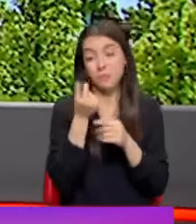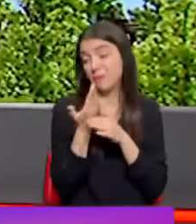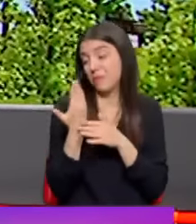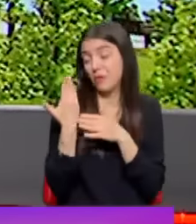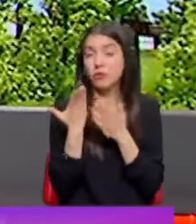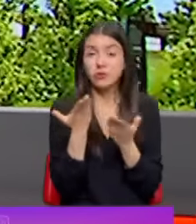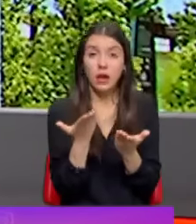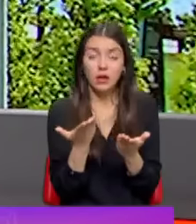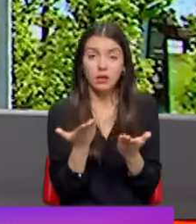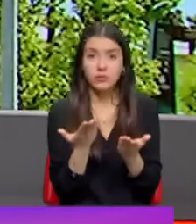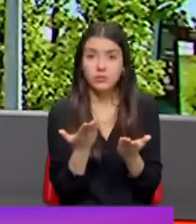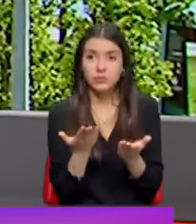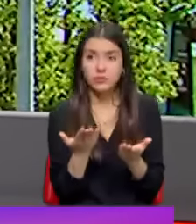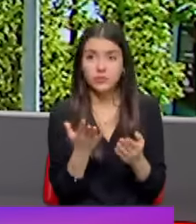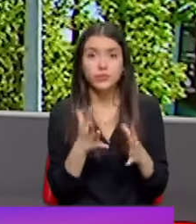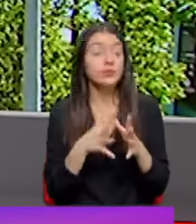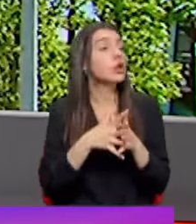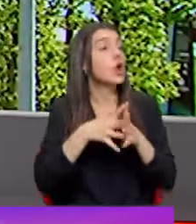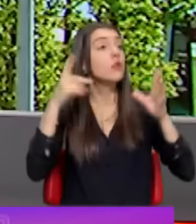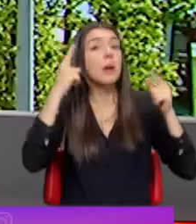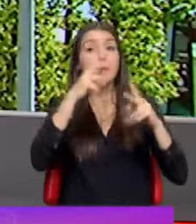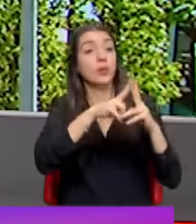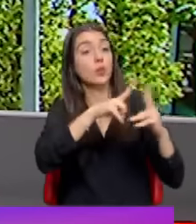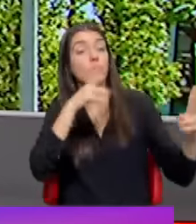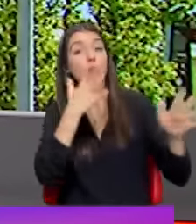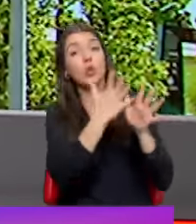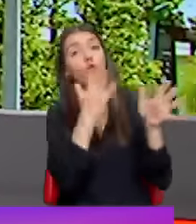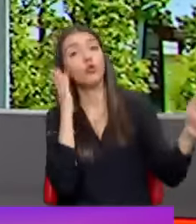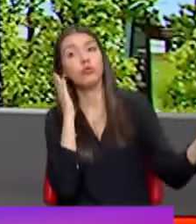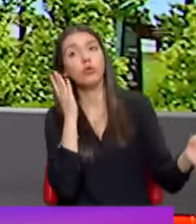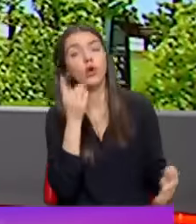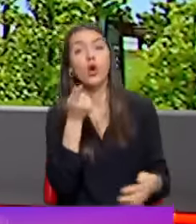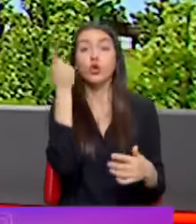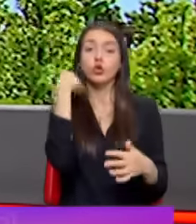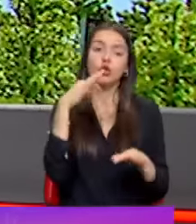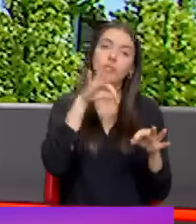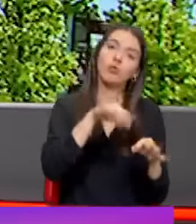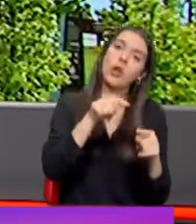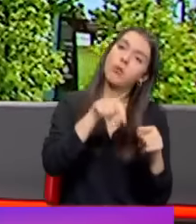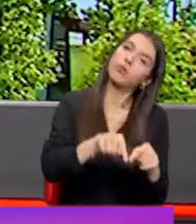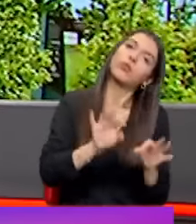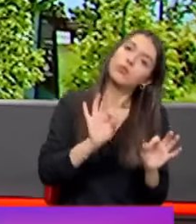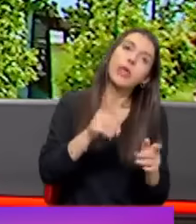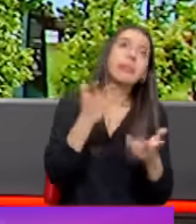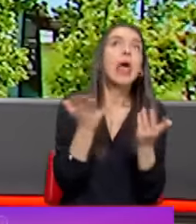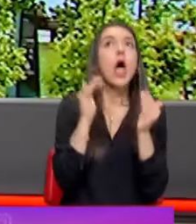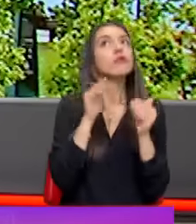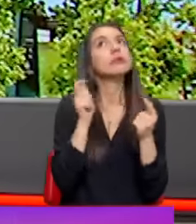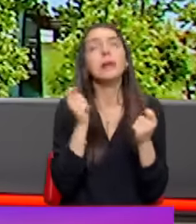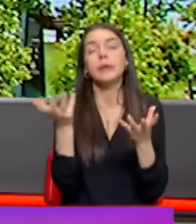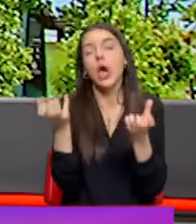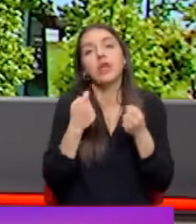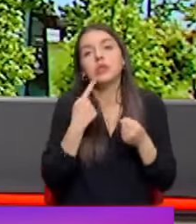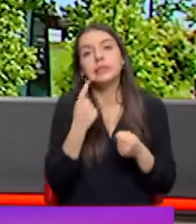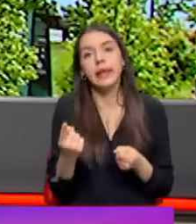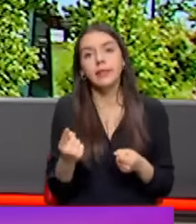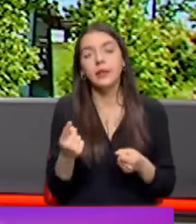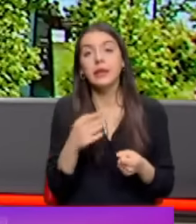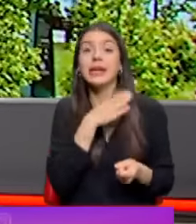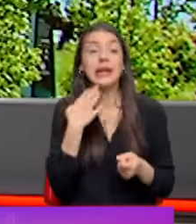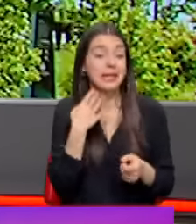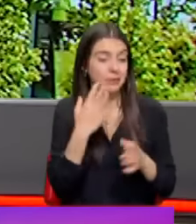önce. Kocaman bir kuyruk. Dün şu kadardı, bugün bu kadar olsun, yine de daha ucuz, mecbur alacağız buradan dedi kıyma